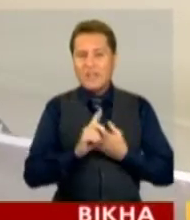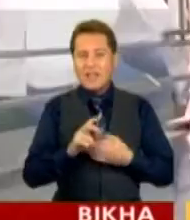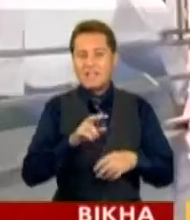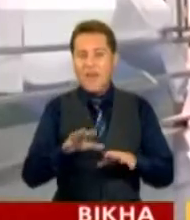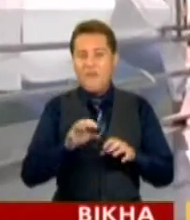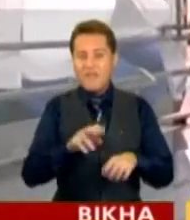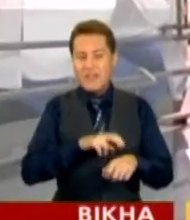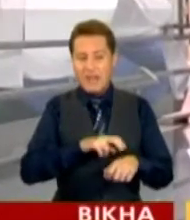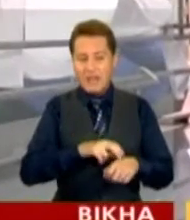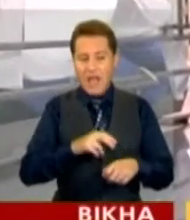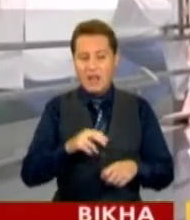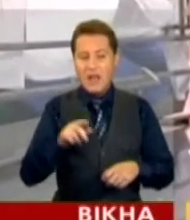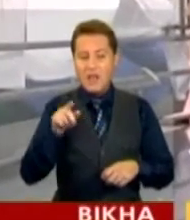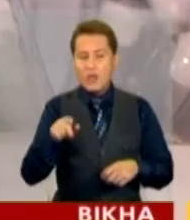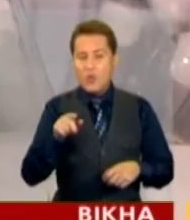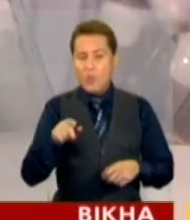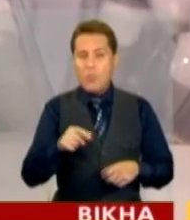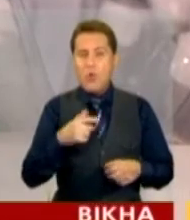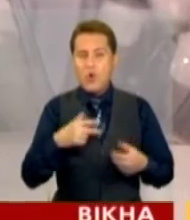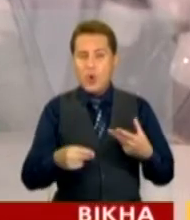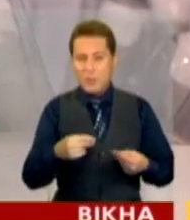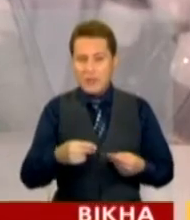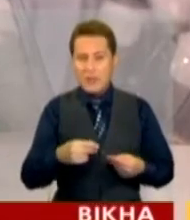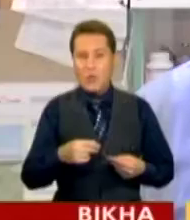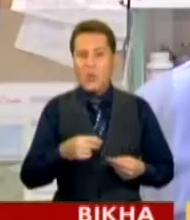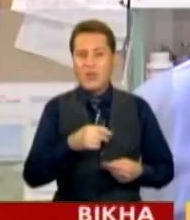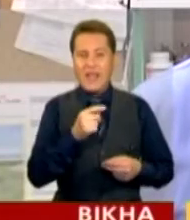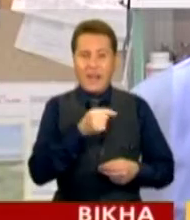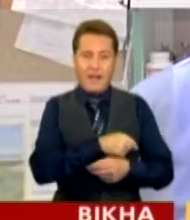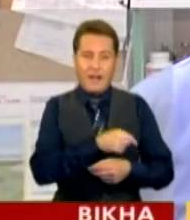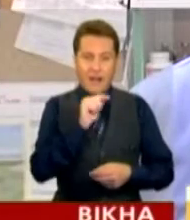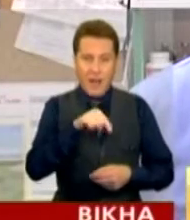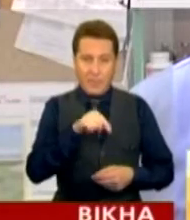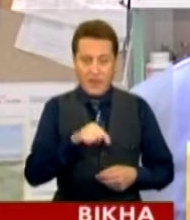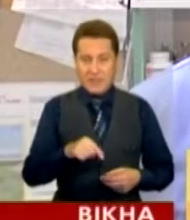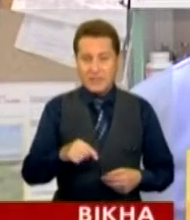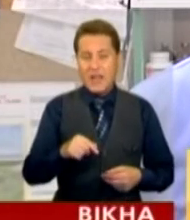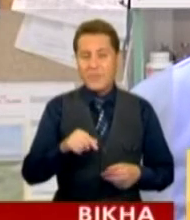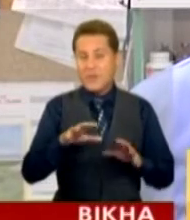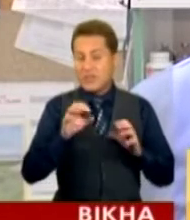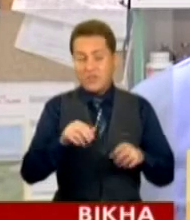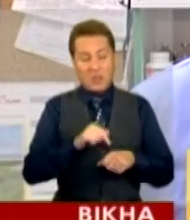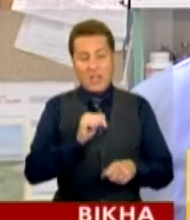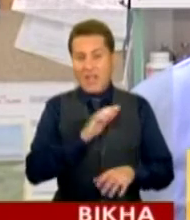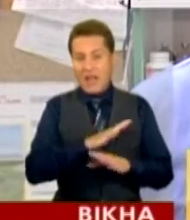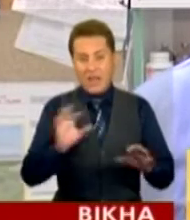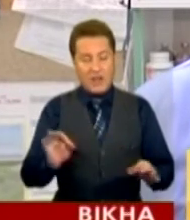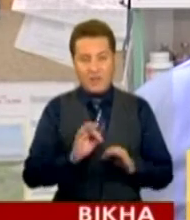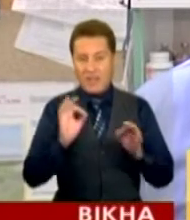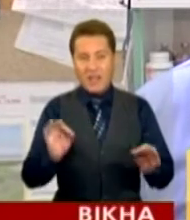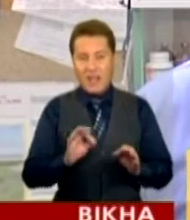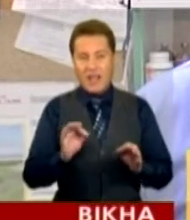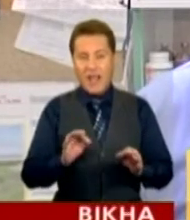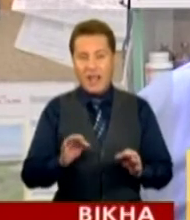ветеринари. Цілодобово волохатому пацієнтові робили крапельниці та уколи. Клінічна картина животне не реагувала на які